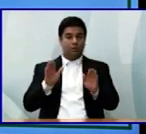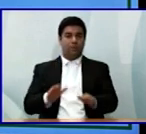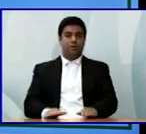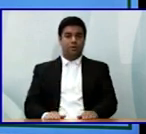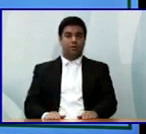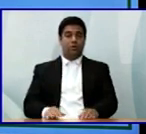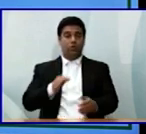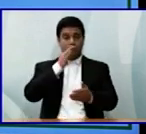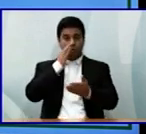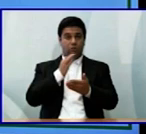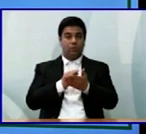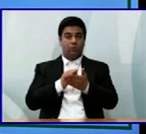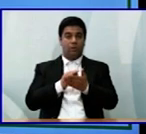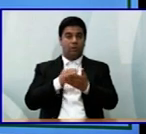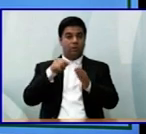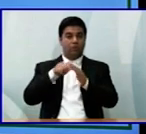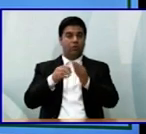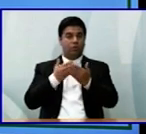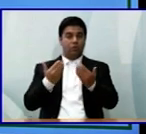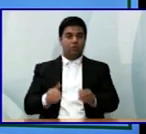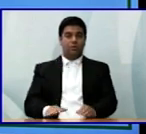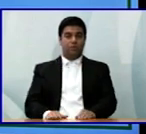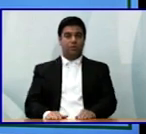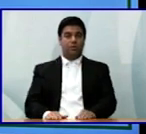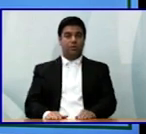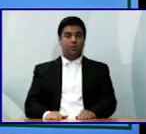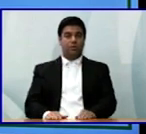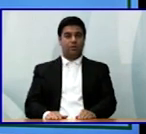emas. Javob yulduzga ega emas.